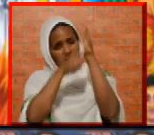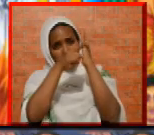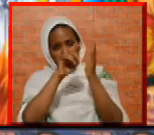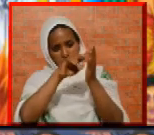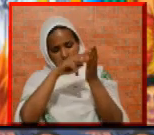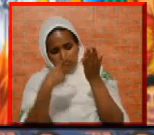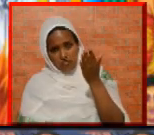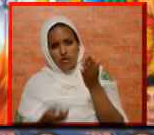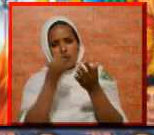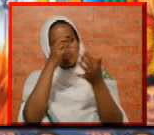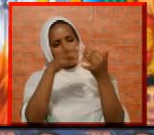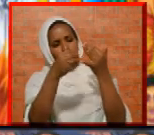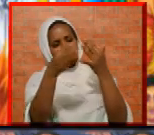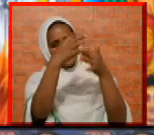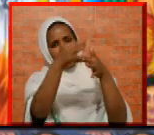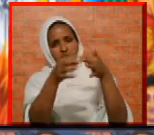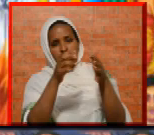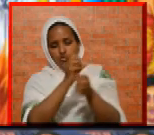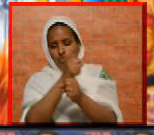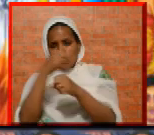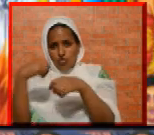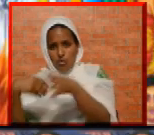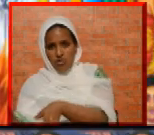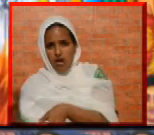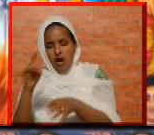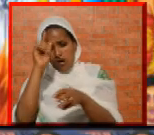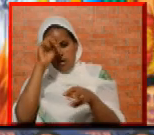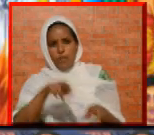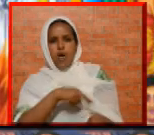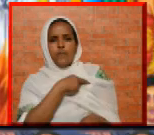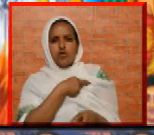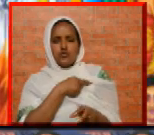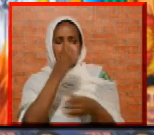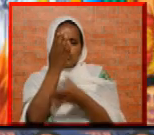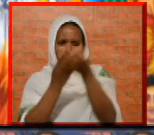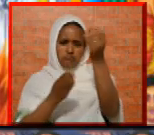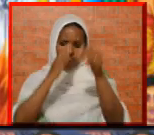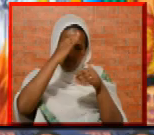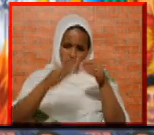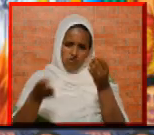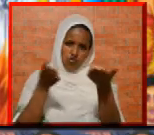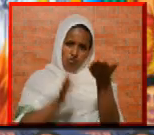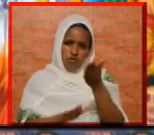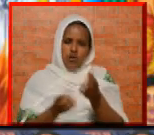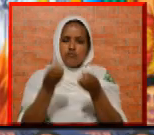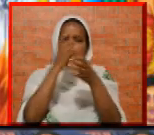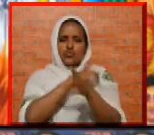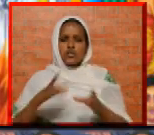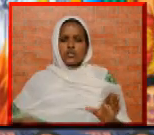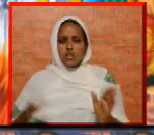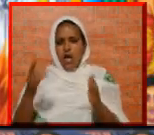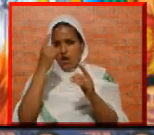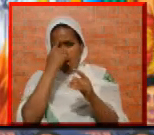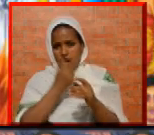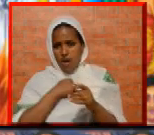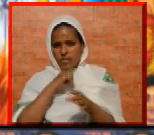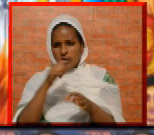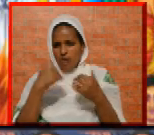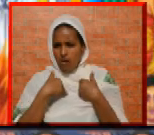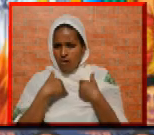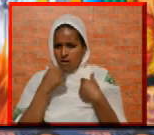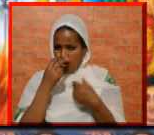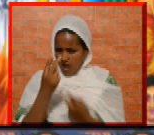ግንድ ሲቆረጥ ብዙ ቅርንጫፎችን ይዞ እንዲወጣ አንድ ሰማይት በሃይማኖቱ በሰማይትነት ሲሞት ብዙ ክርስቲያኖችን